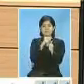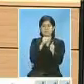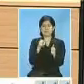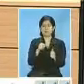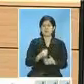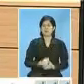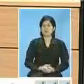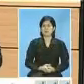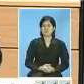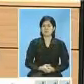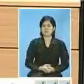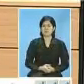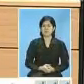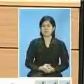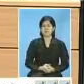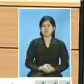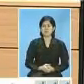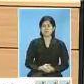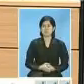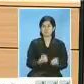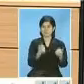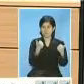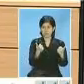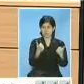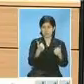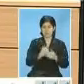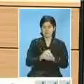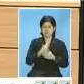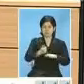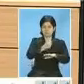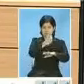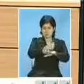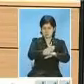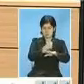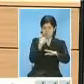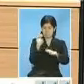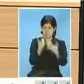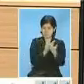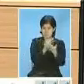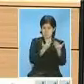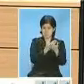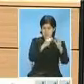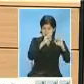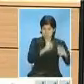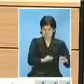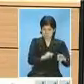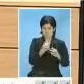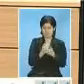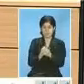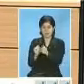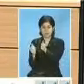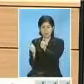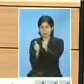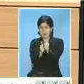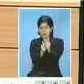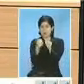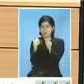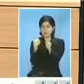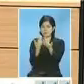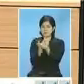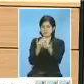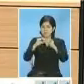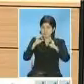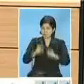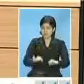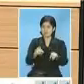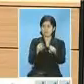วันนี้สำนวนแรกๆอธิบดีตัดสินวินิจฉัยต่อมาเป็นรองก็วินิจฉัยแบบเดียวกัน